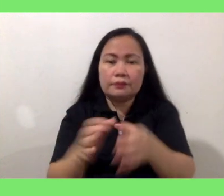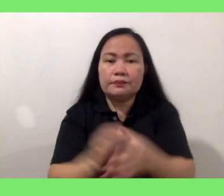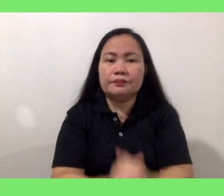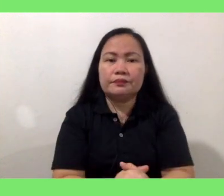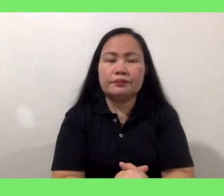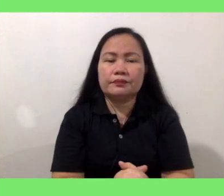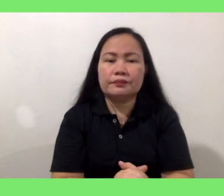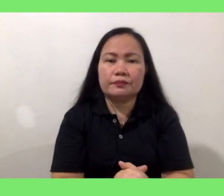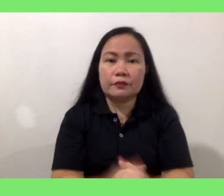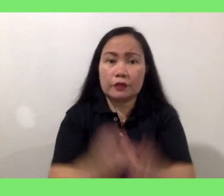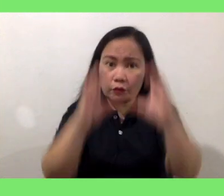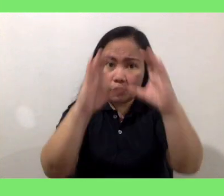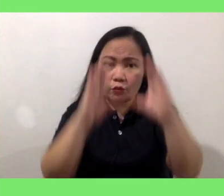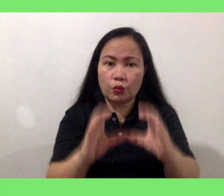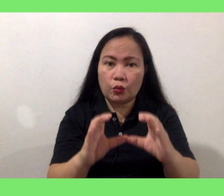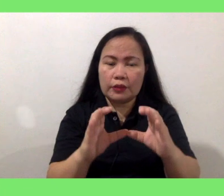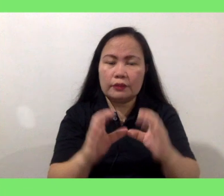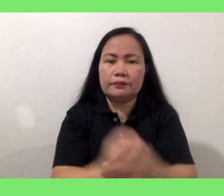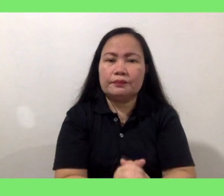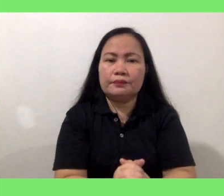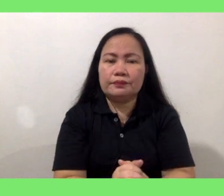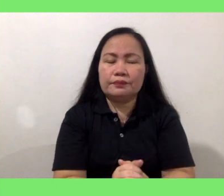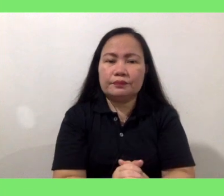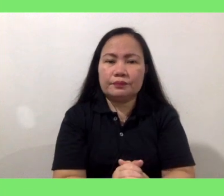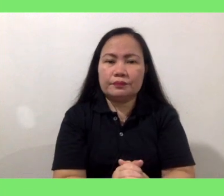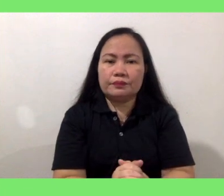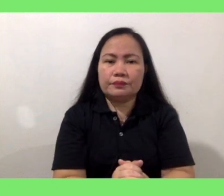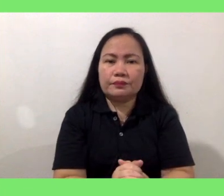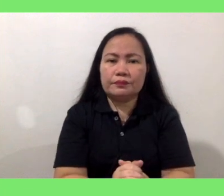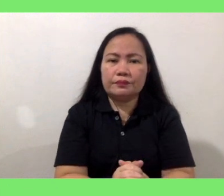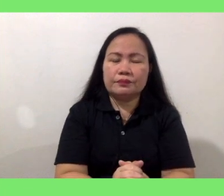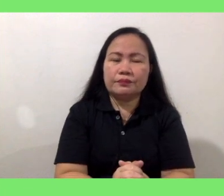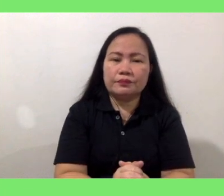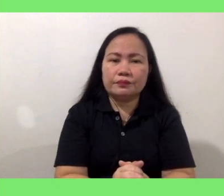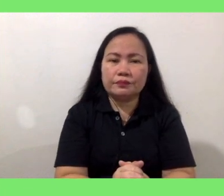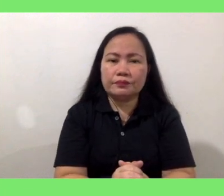congruent segments can be